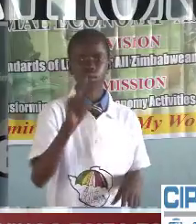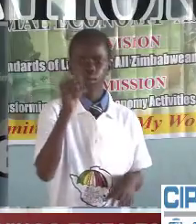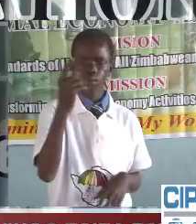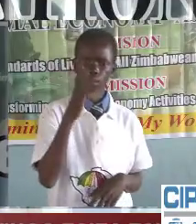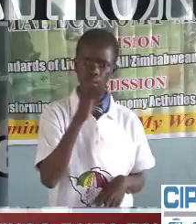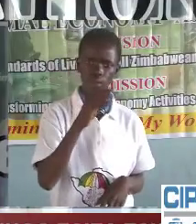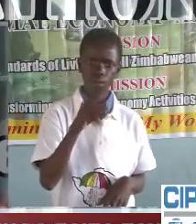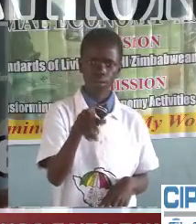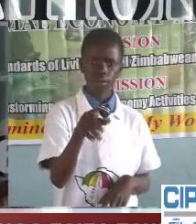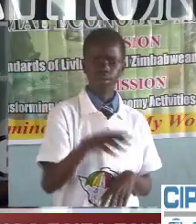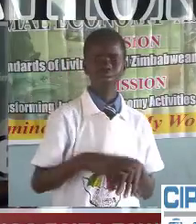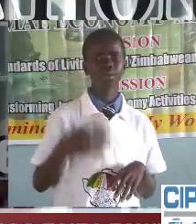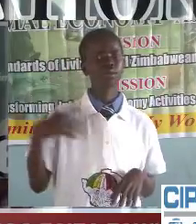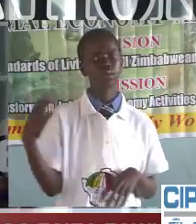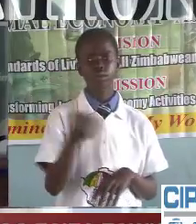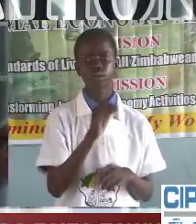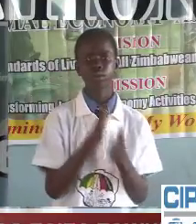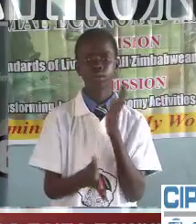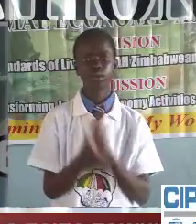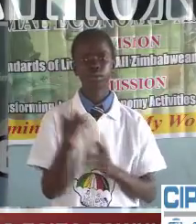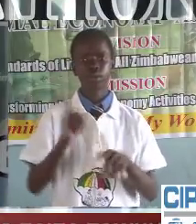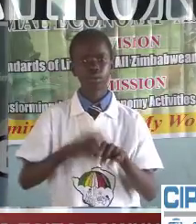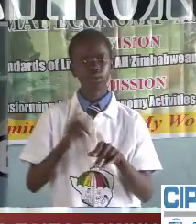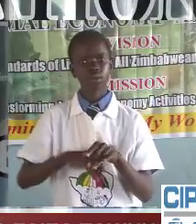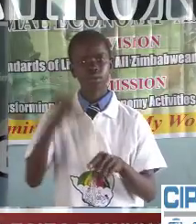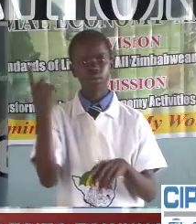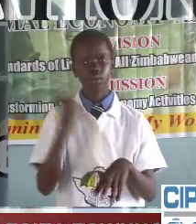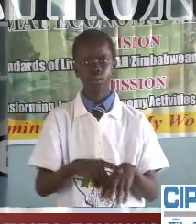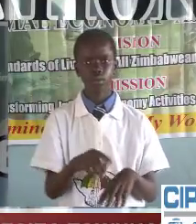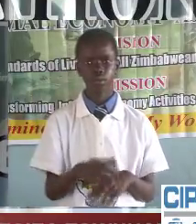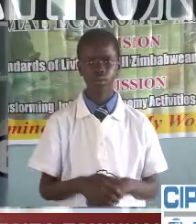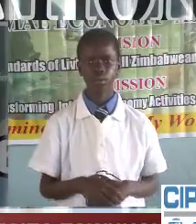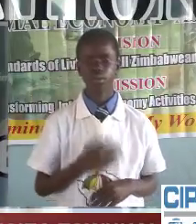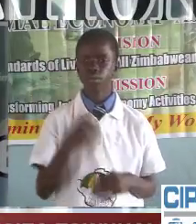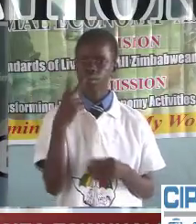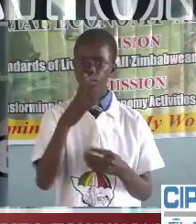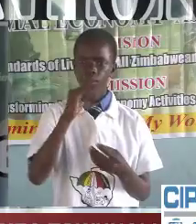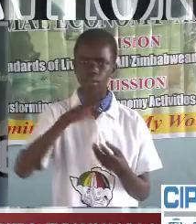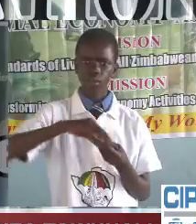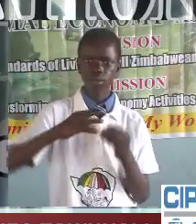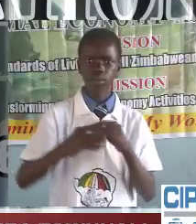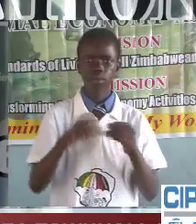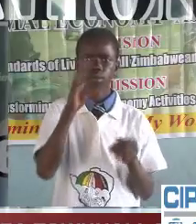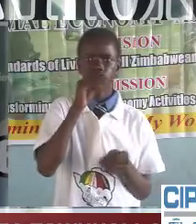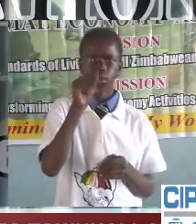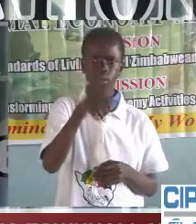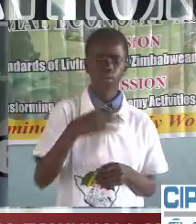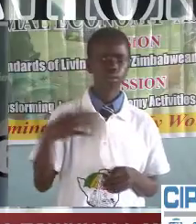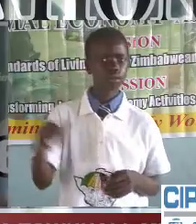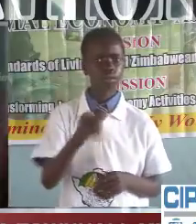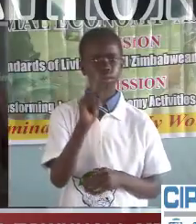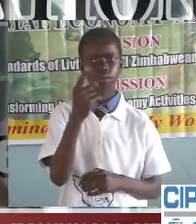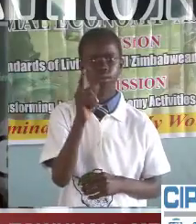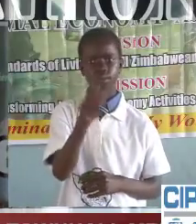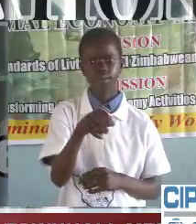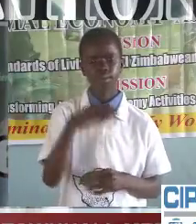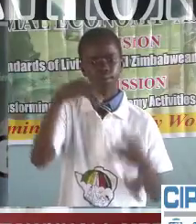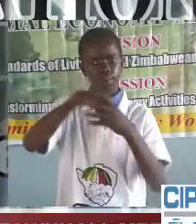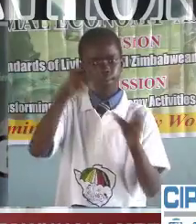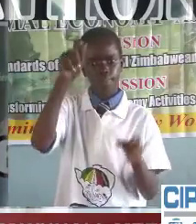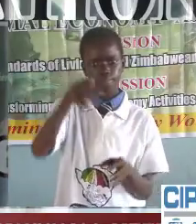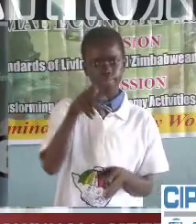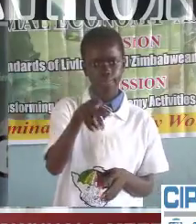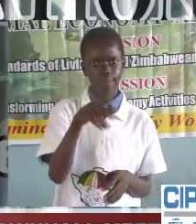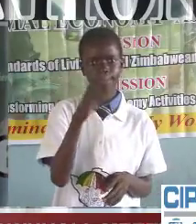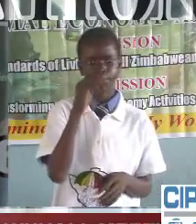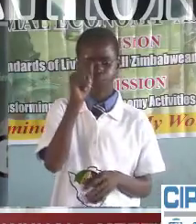tofunga hapana development iri kuitwa mukanzuro chaimo, hapana chiri kugadzirisika, hapana kana any development. Zvipo zvacho kuda